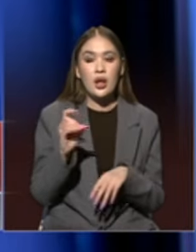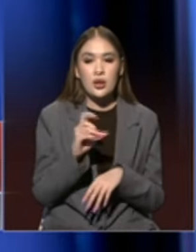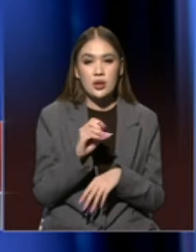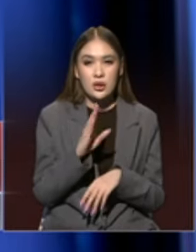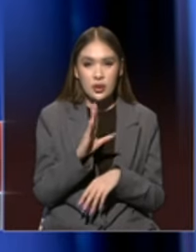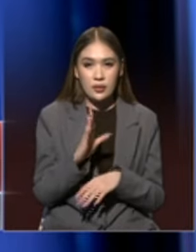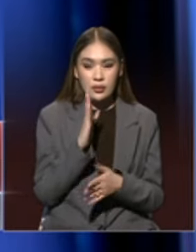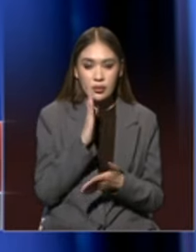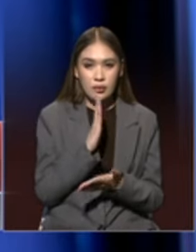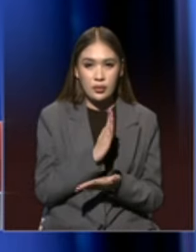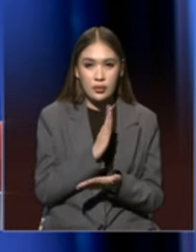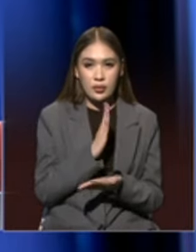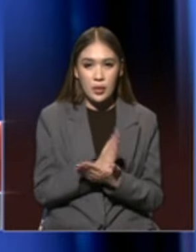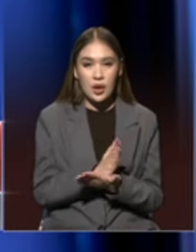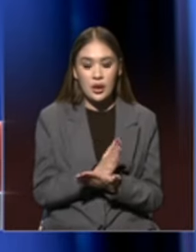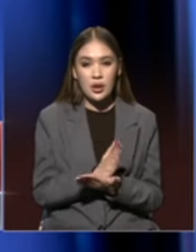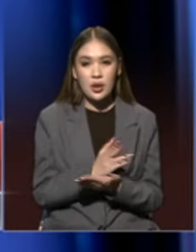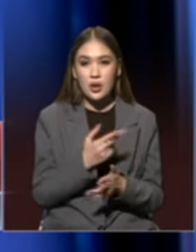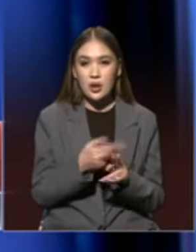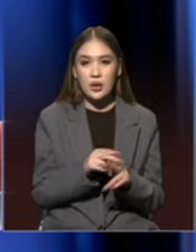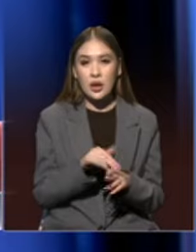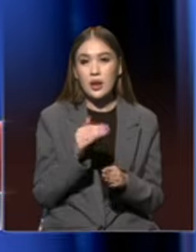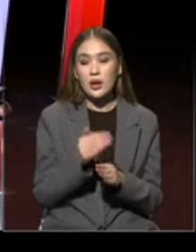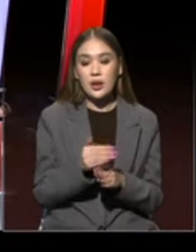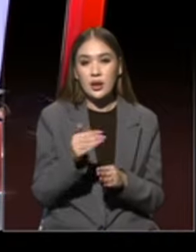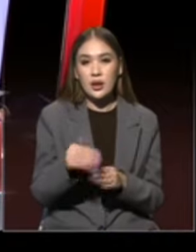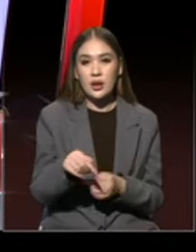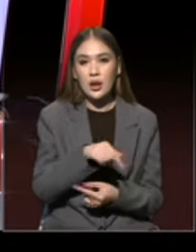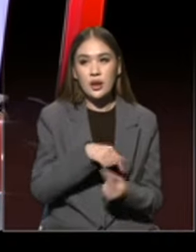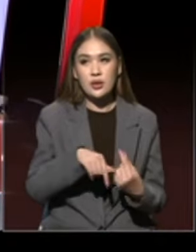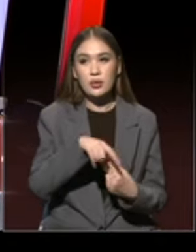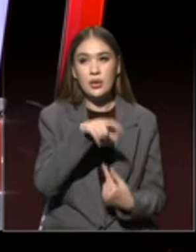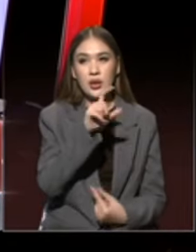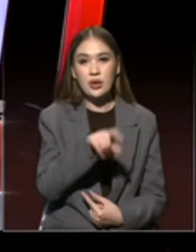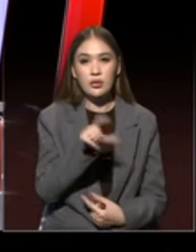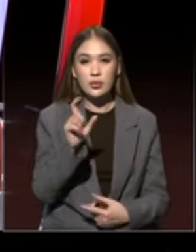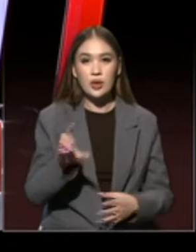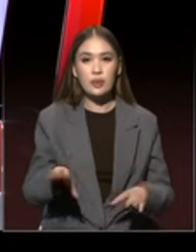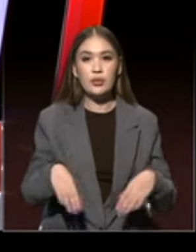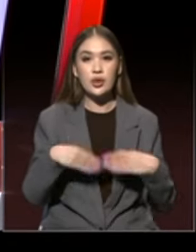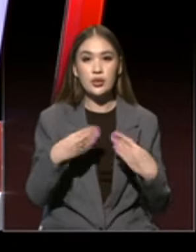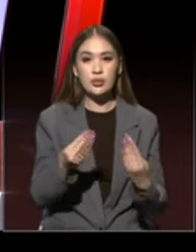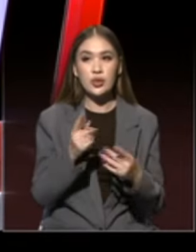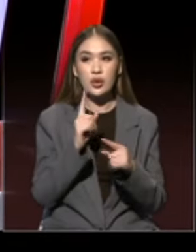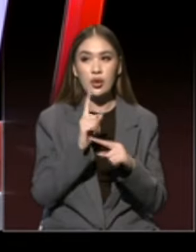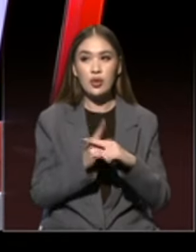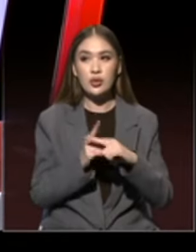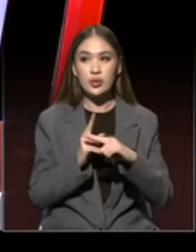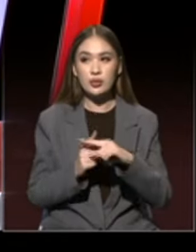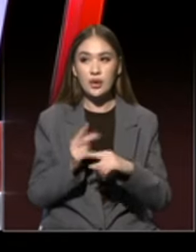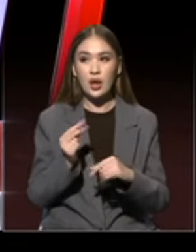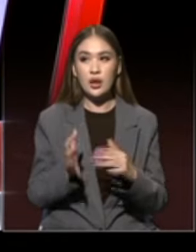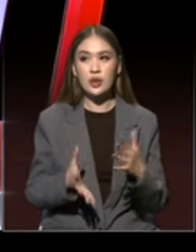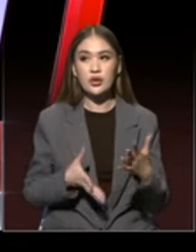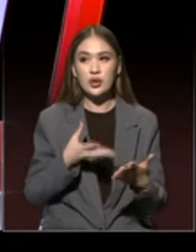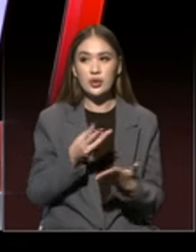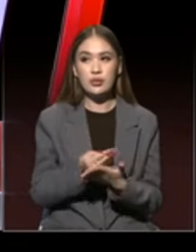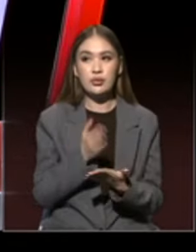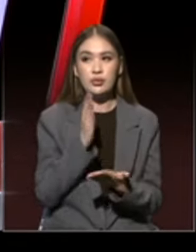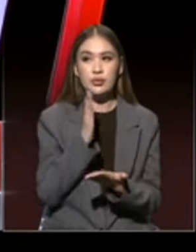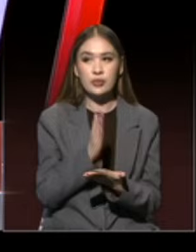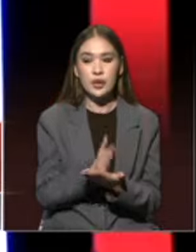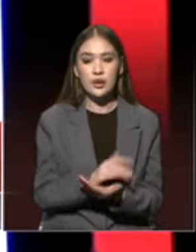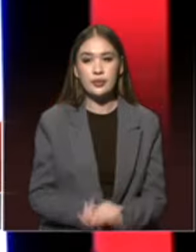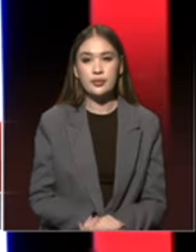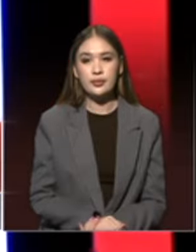жағдайлар төтенше жағдайға арналған. Одан кейін жаңағы кәсіпкерлердің беріп жатқан қосымша ақшалар бар. Республикалық бюджеттен ақша